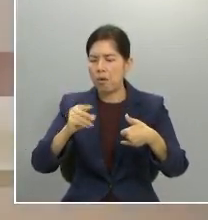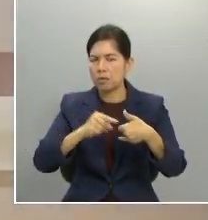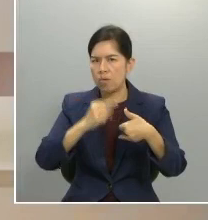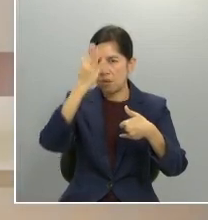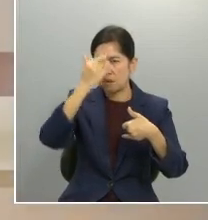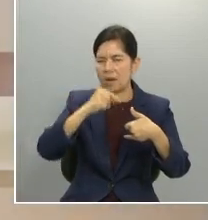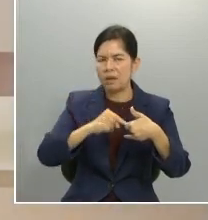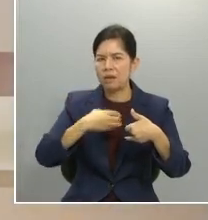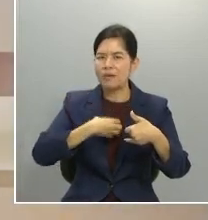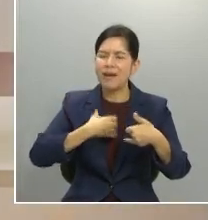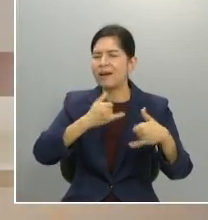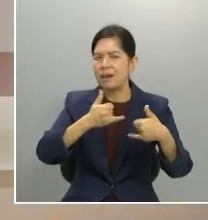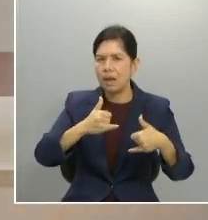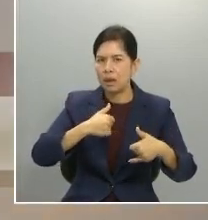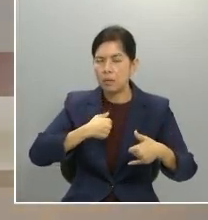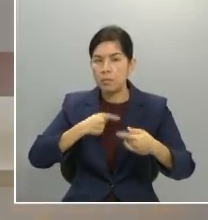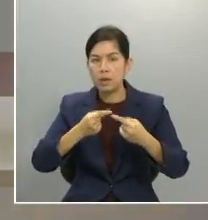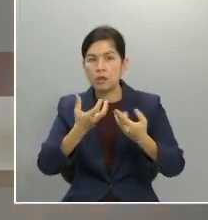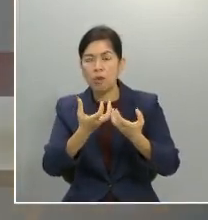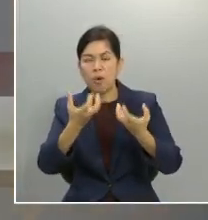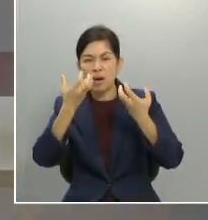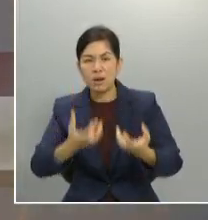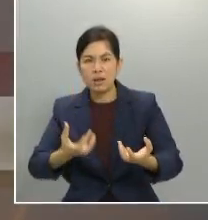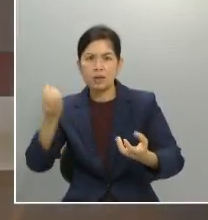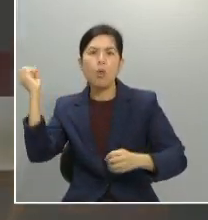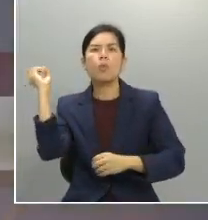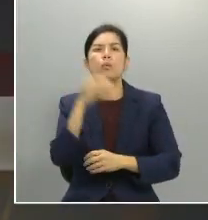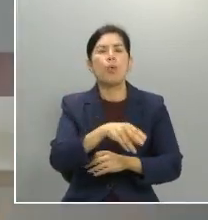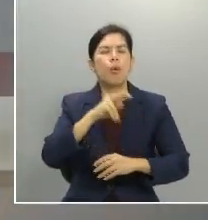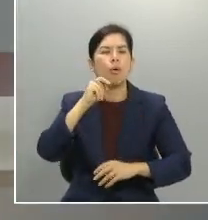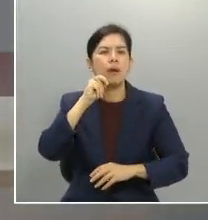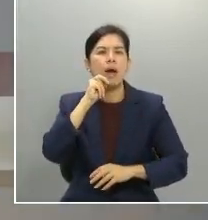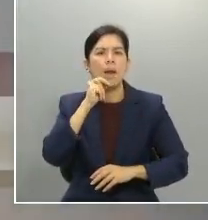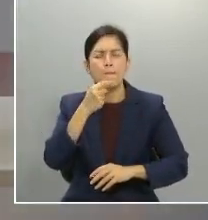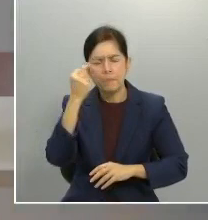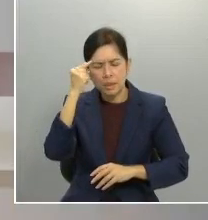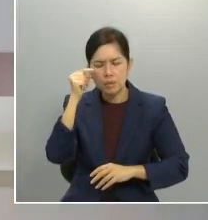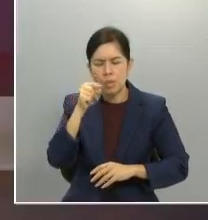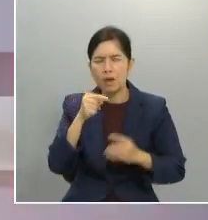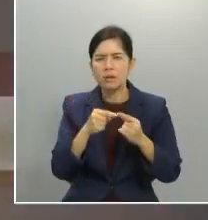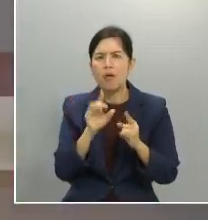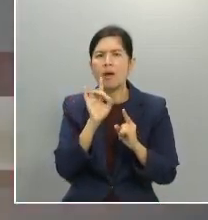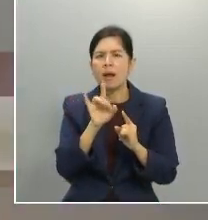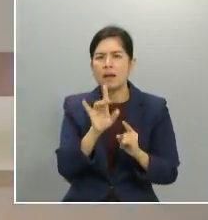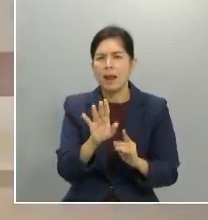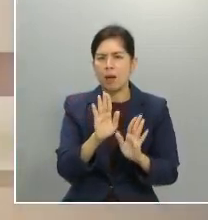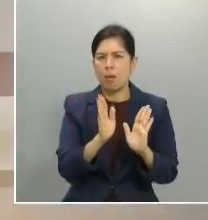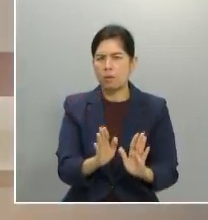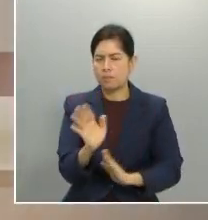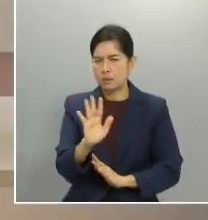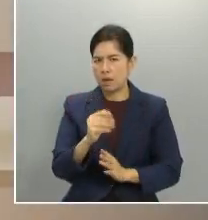ค่ะคือเอาก้อนหินมาโยนลงน้ำไม่ได้มีเจตนาทำให้เกิดอันตรายกับผู้ใดขณะเกิดเหตุเรือโดยสาร